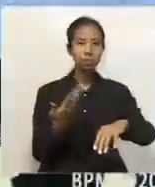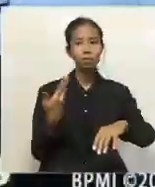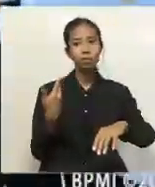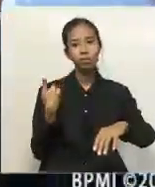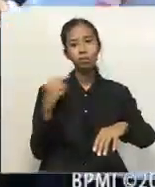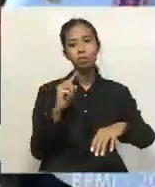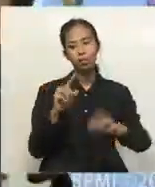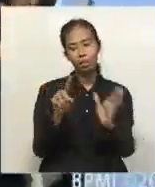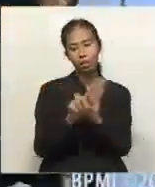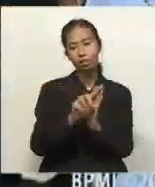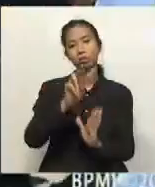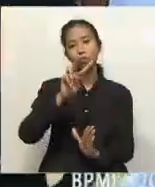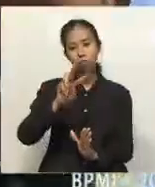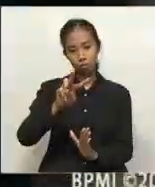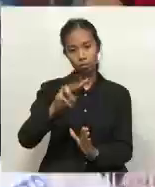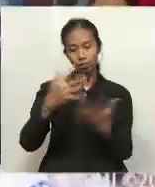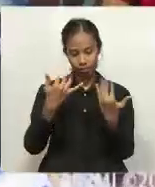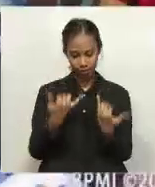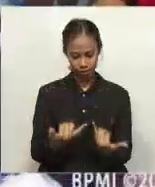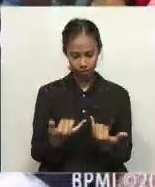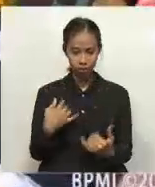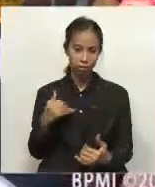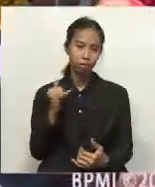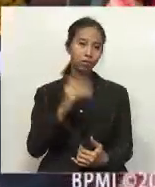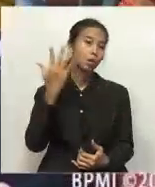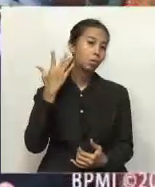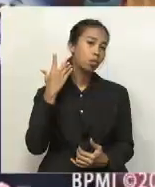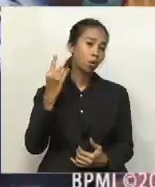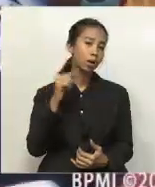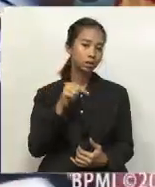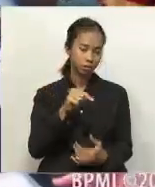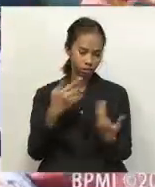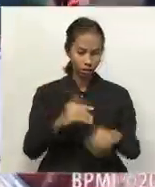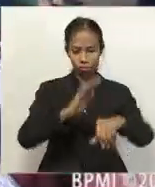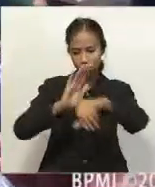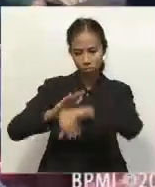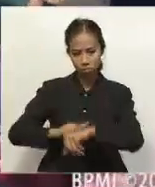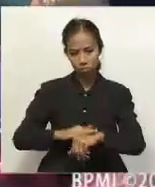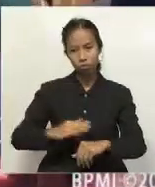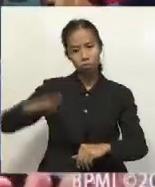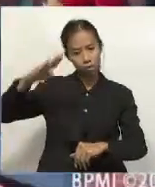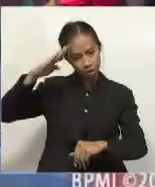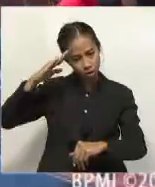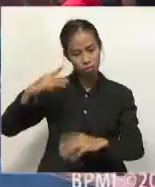พื้นที่เป็นครั้งที่2แล้วนะคะครั้งนี้ซึ่งลงไปเมื่อวานนี้เขาก็ได้กำชับให้กองทั